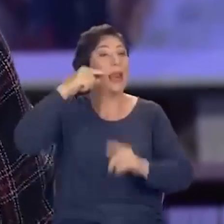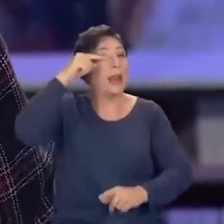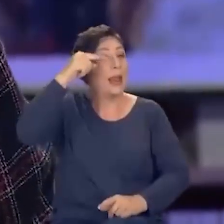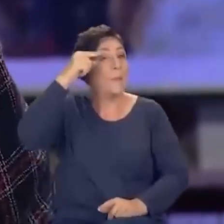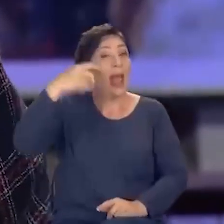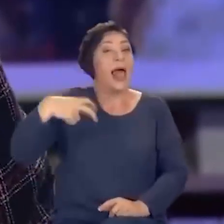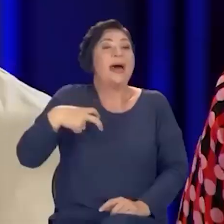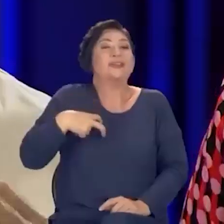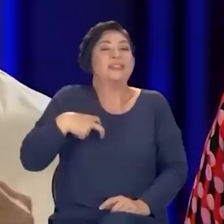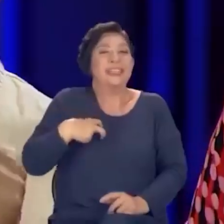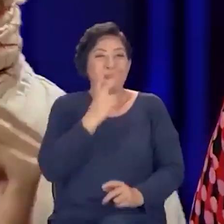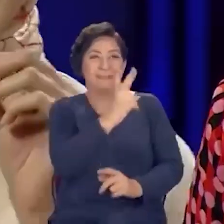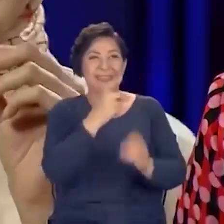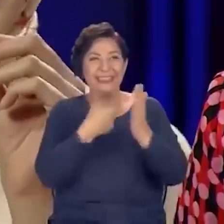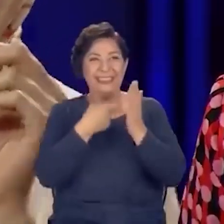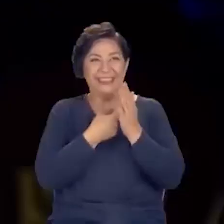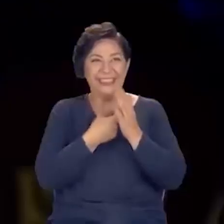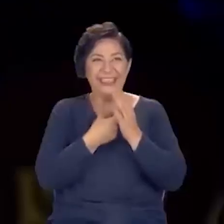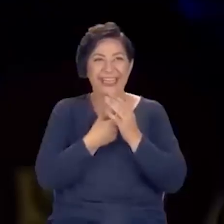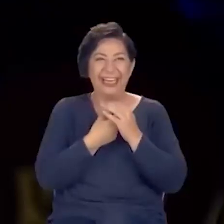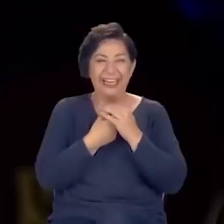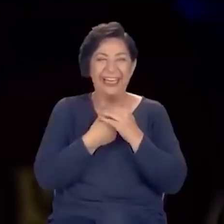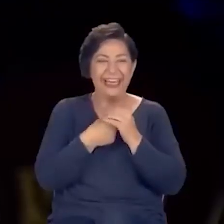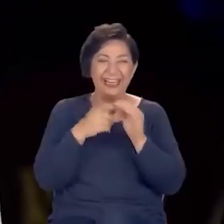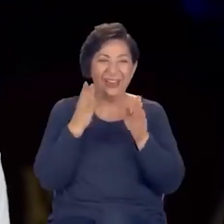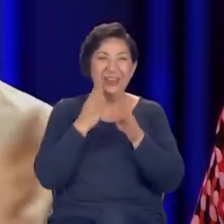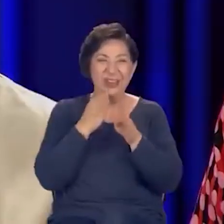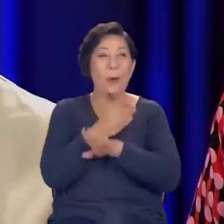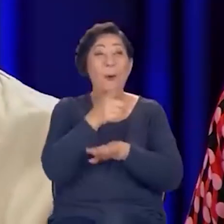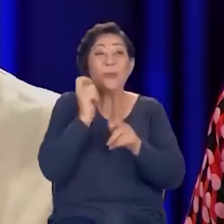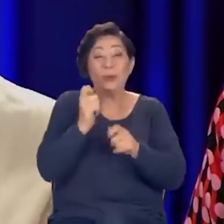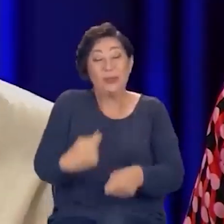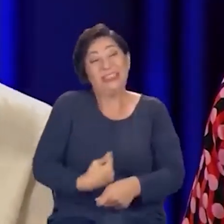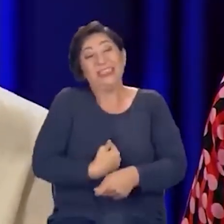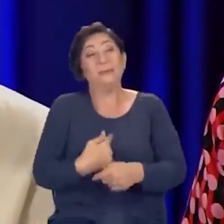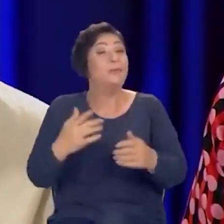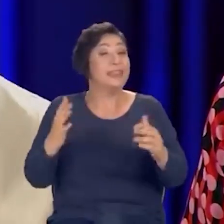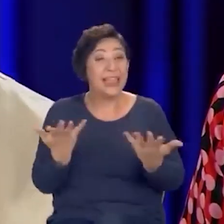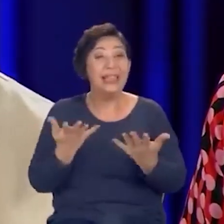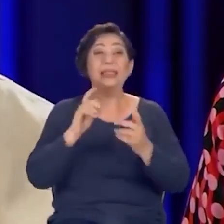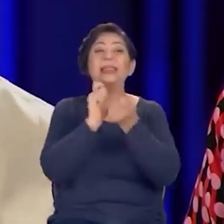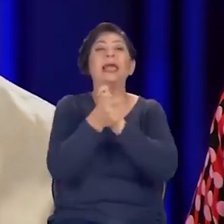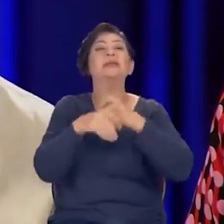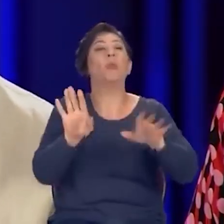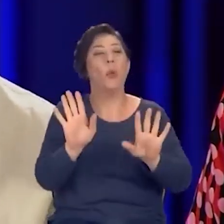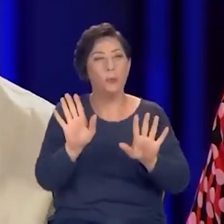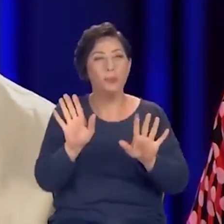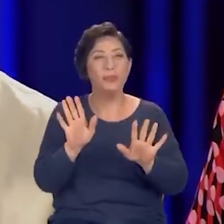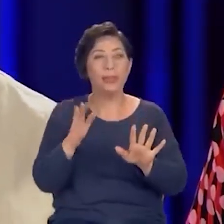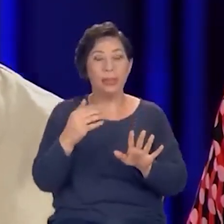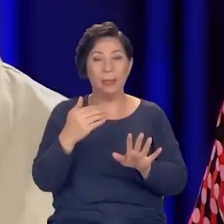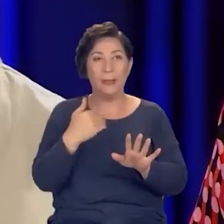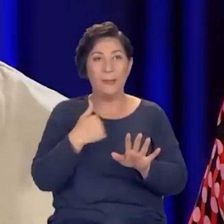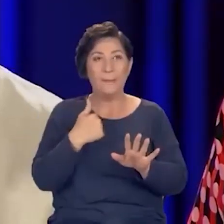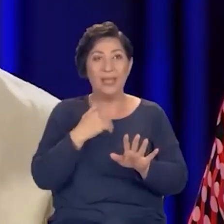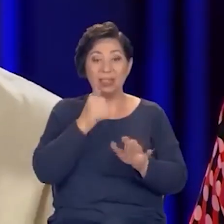aşkına. Evet, o challenge'ı yapmak zorundayım. Evet. Onu gerçekten zorunda hissettim. O da neden hala değiştirmedim? Ben işlerin